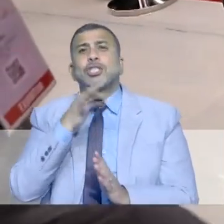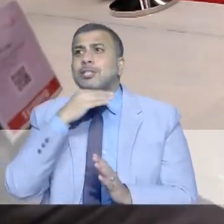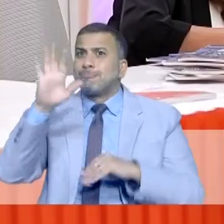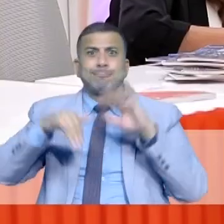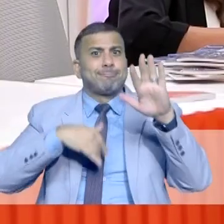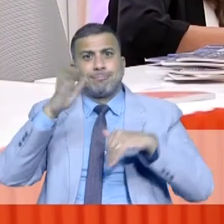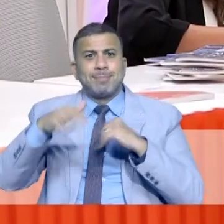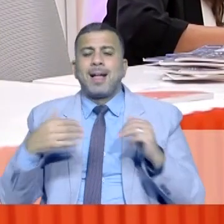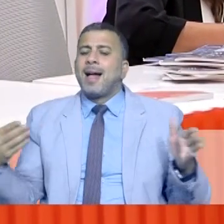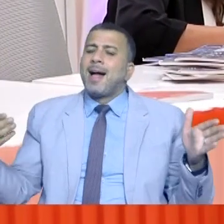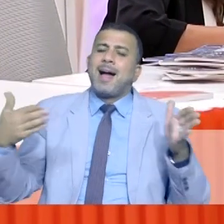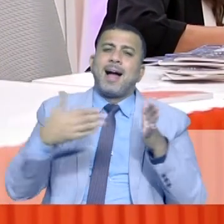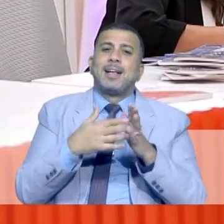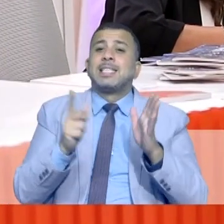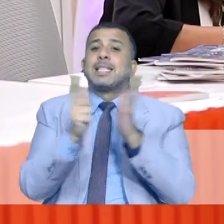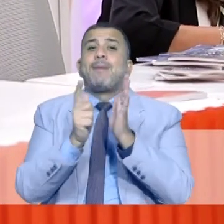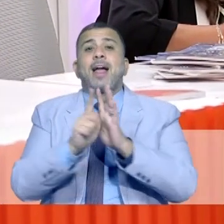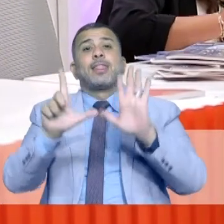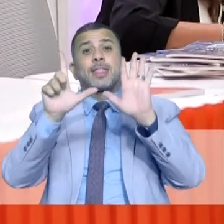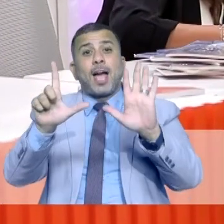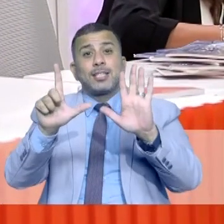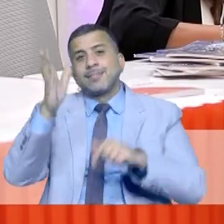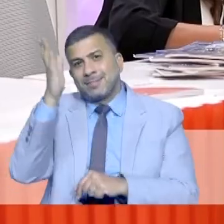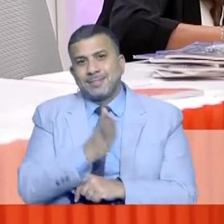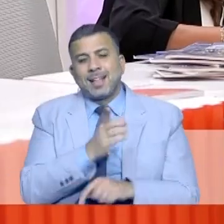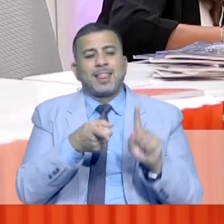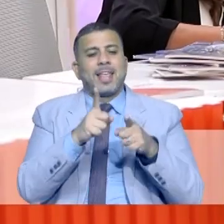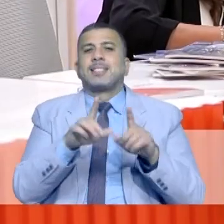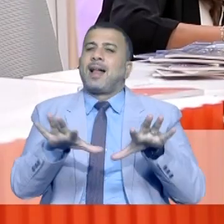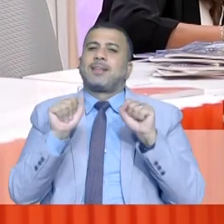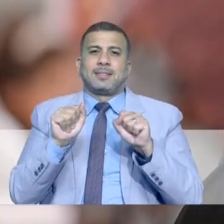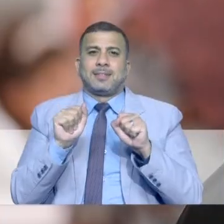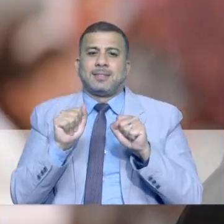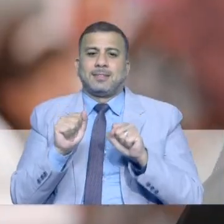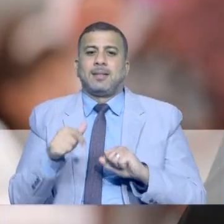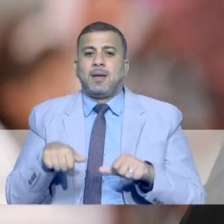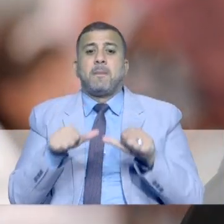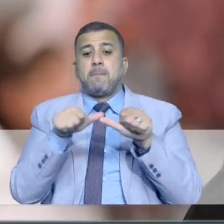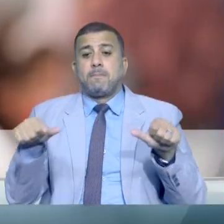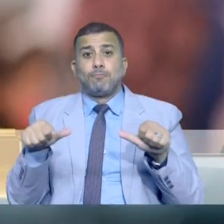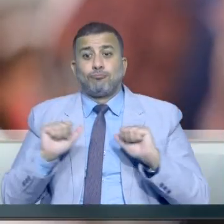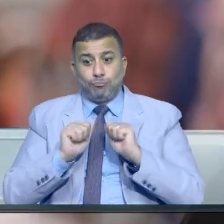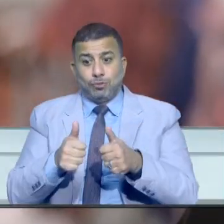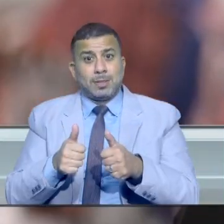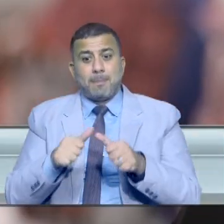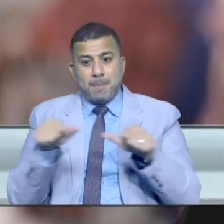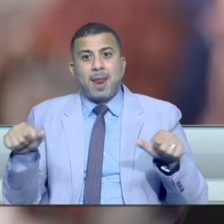حتى نهاية المعرض في 17 من الشهر الجاري. مشاركتي في معرض الكتاب